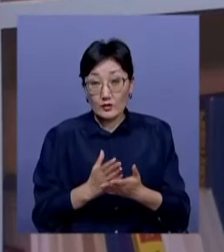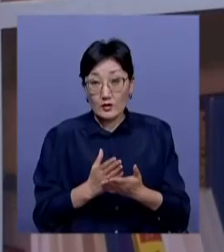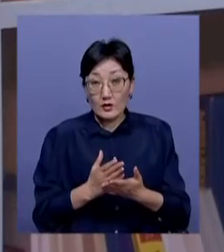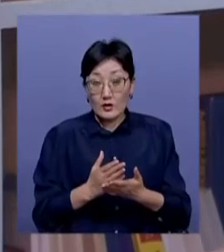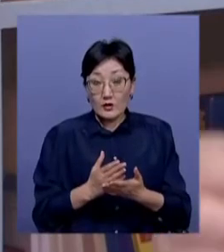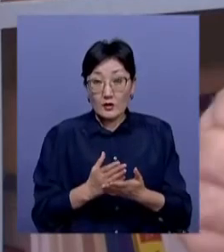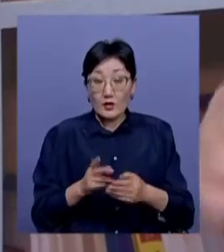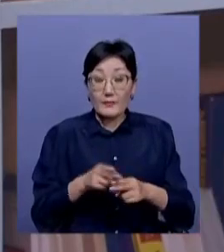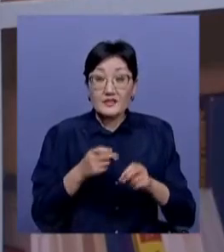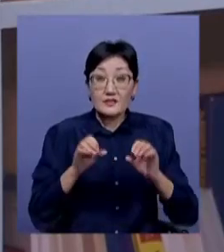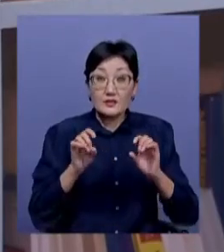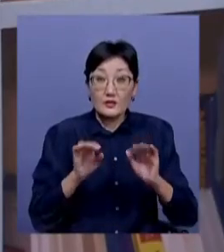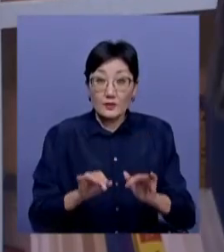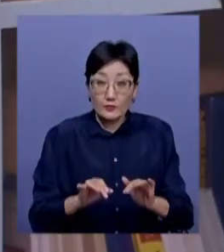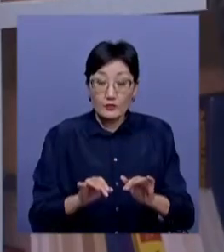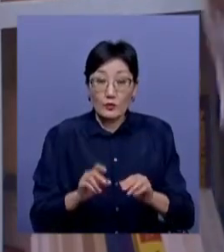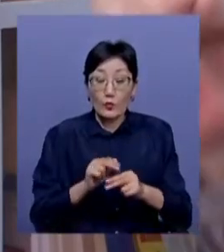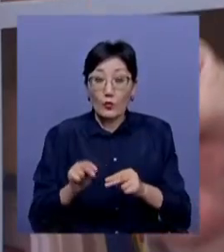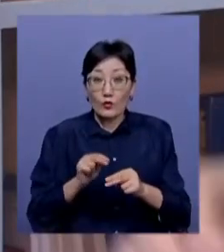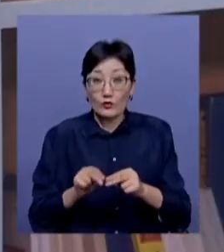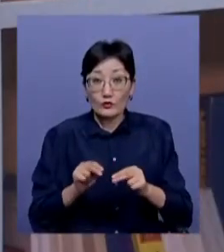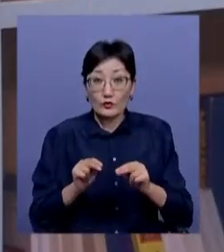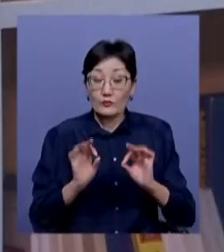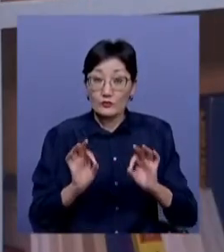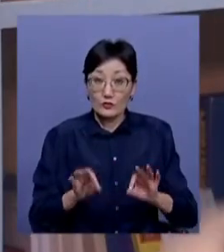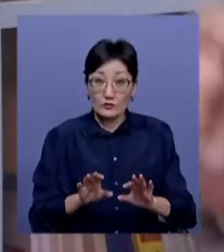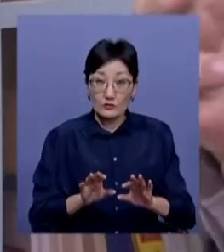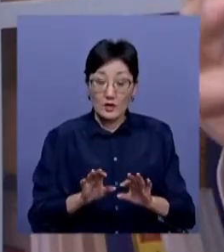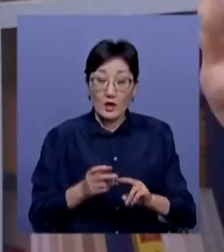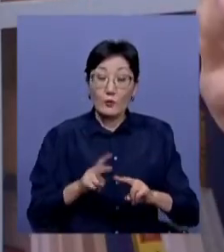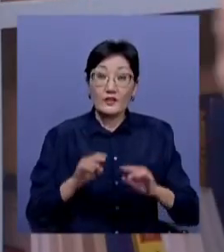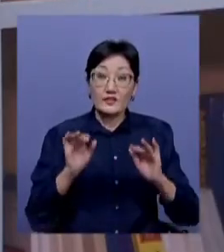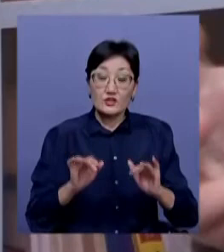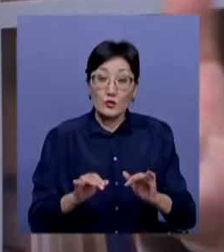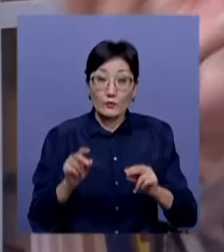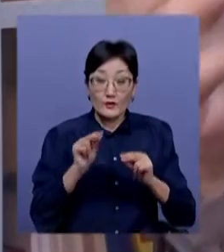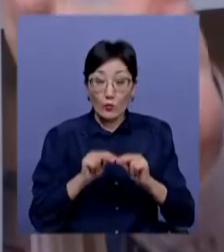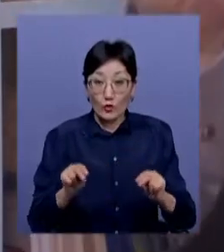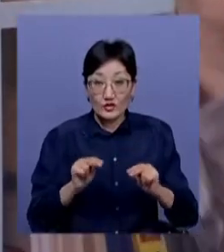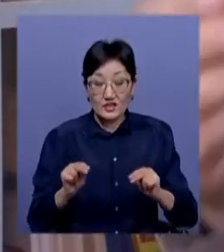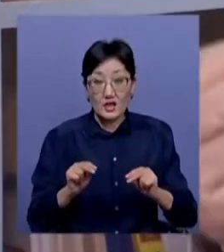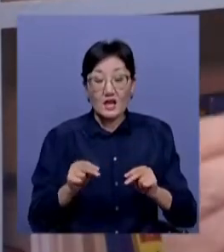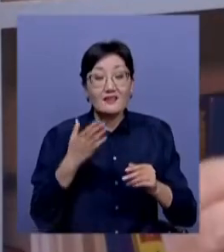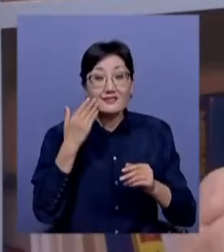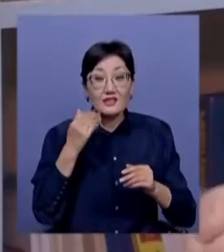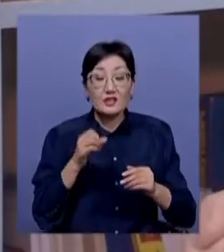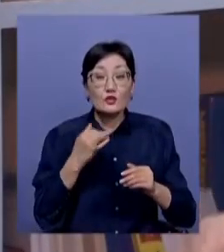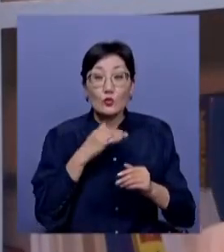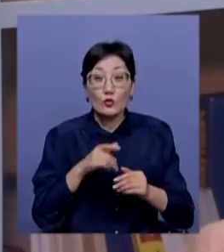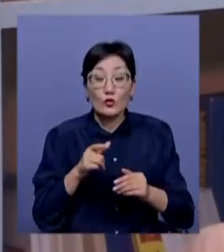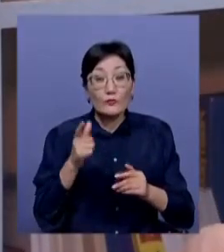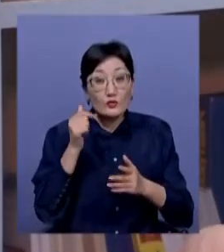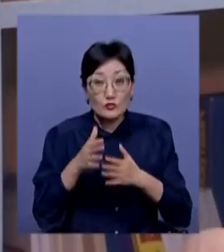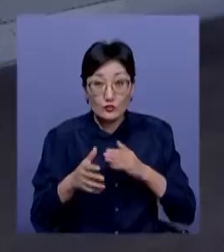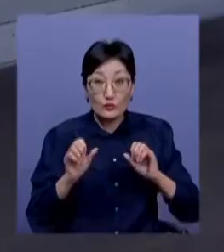қиын. Оны қайбала отырадың, сонша бұршысы алып бейтіп. Сақ компьютерді оқысақ, жеңіл және көп нәрсен түсініп алатында жағдайға